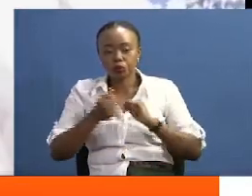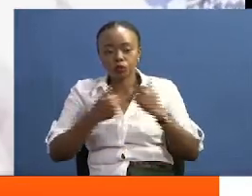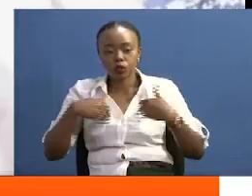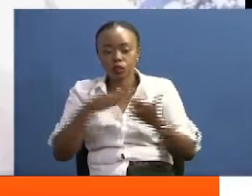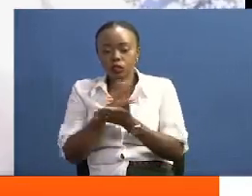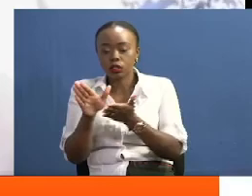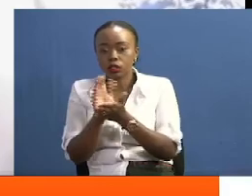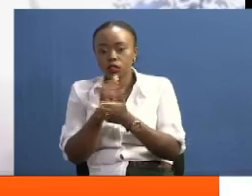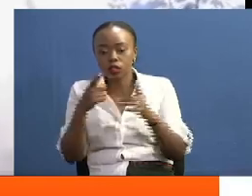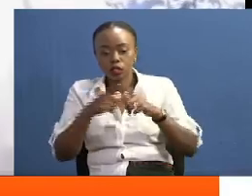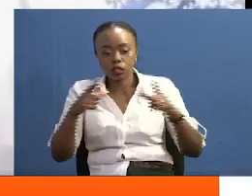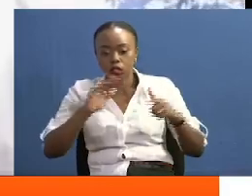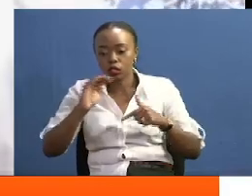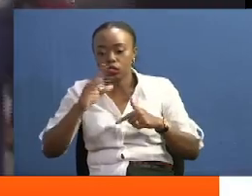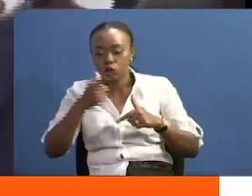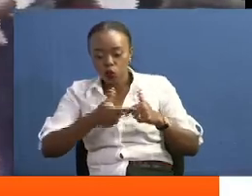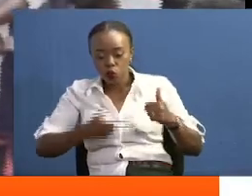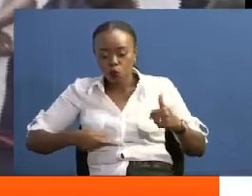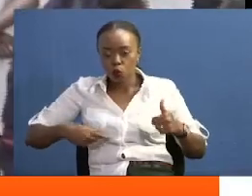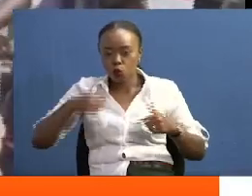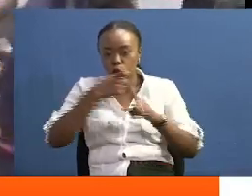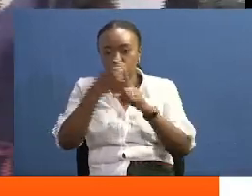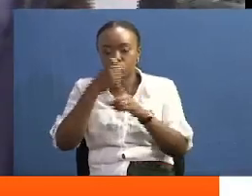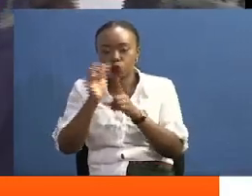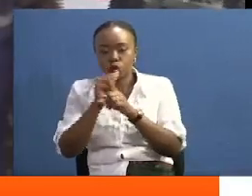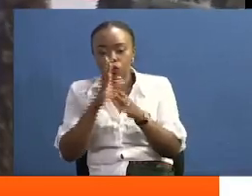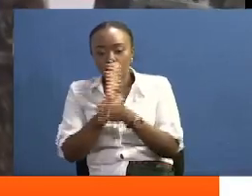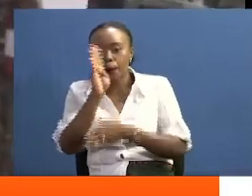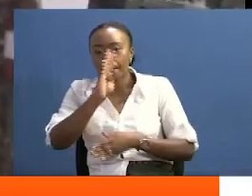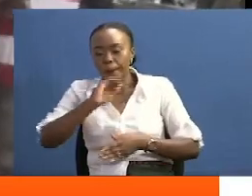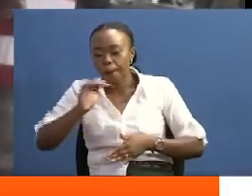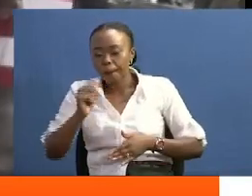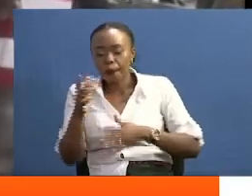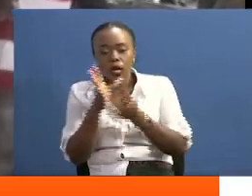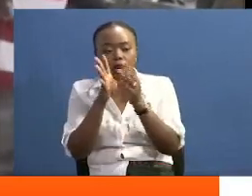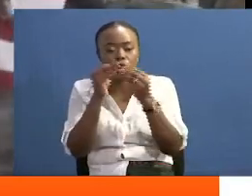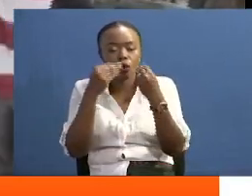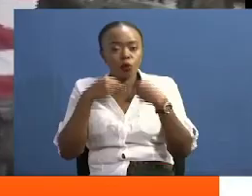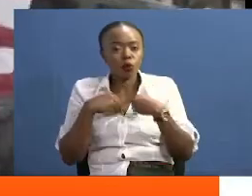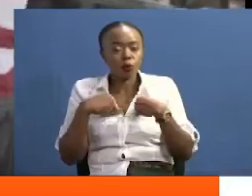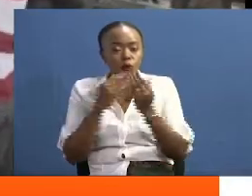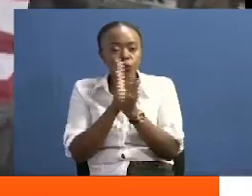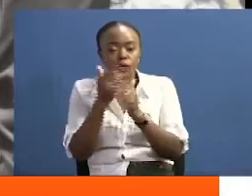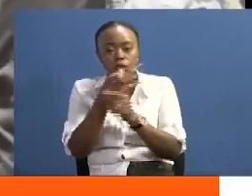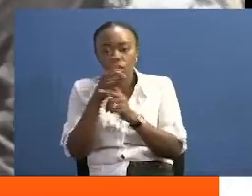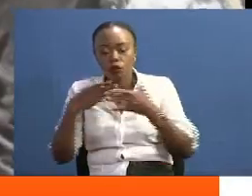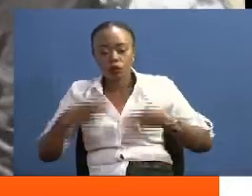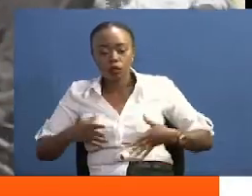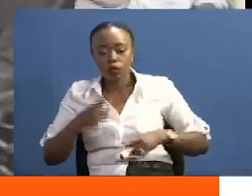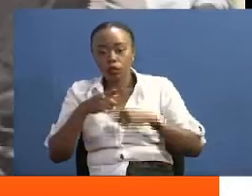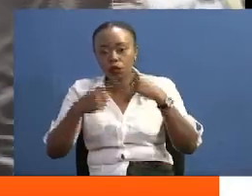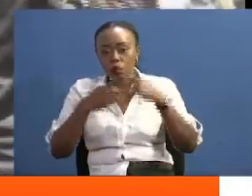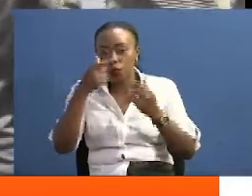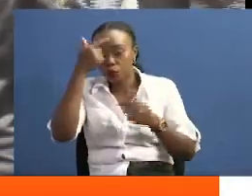katika maeneo ya Laikipia, Samburu, Isiolo na Baringo kukumbatia hifadhi za jamii kwa